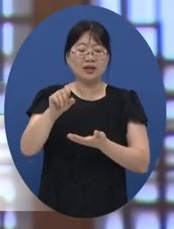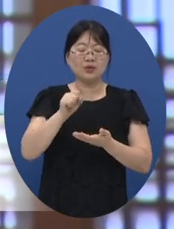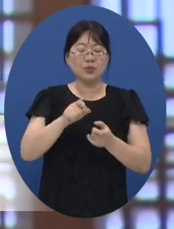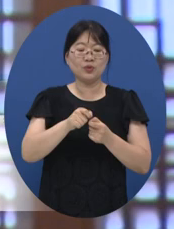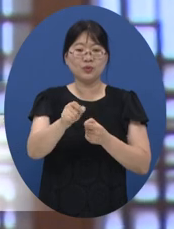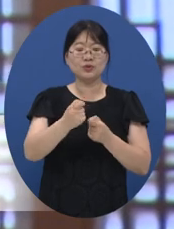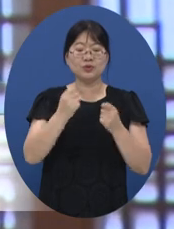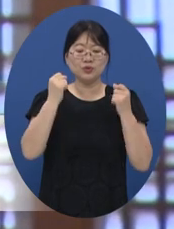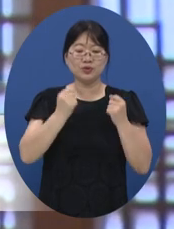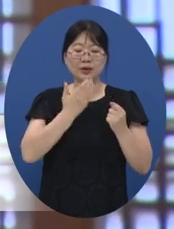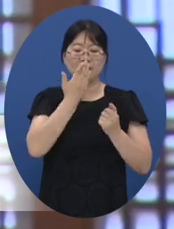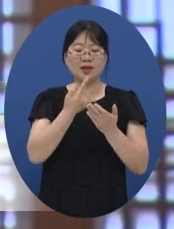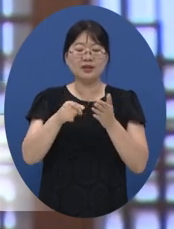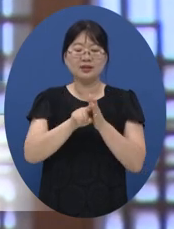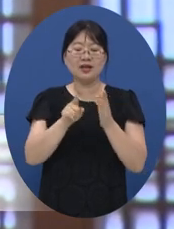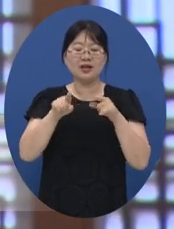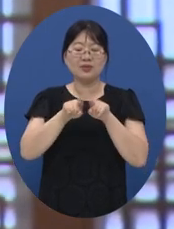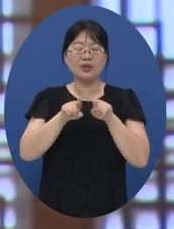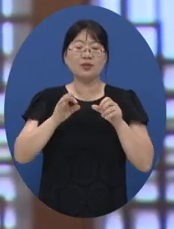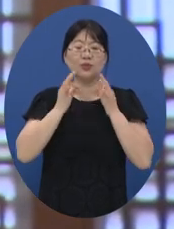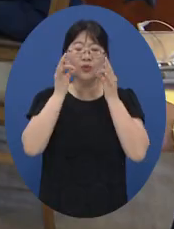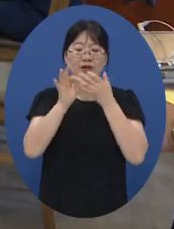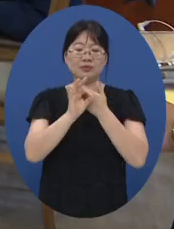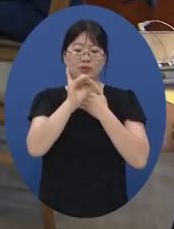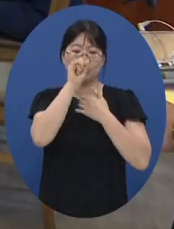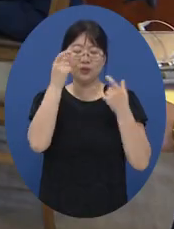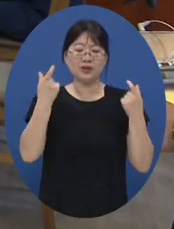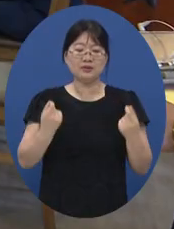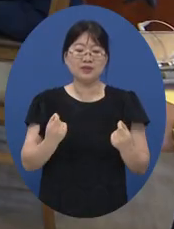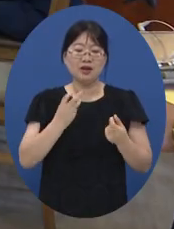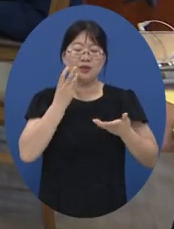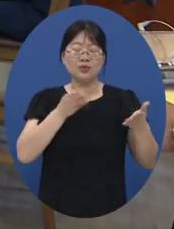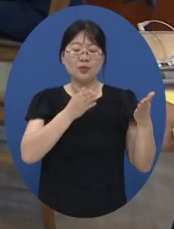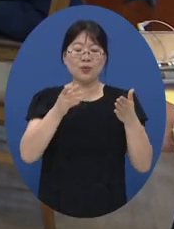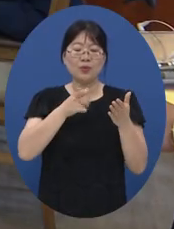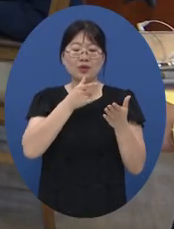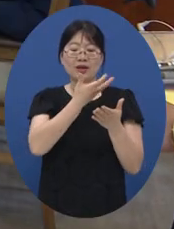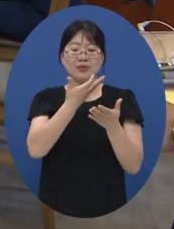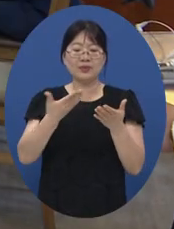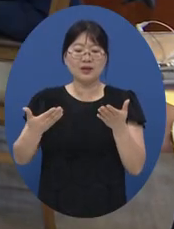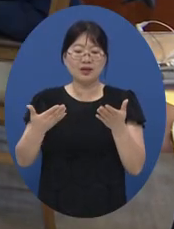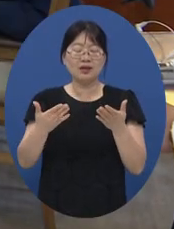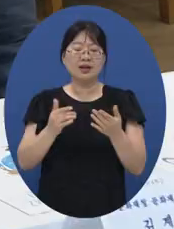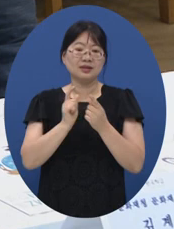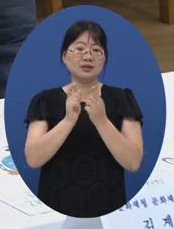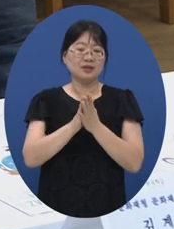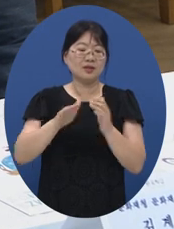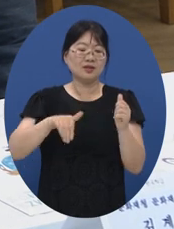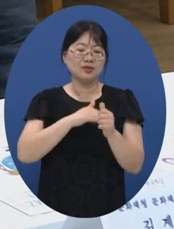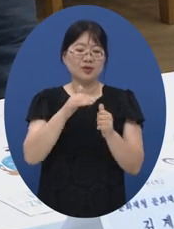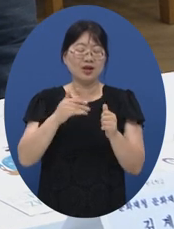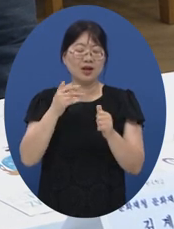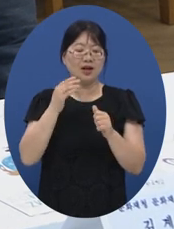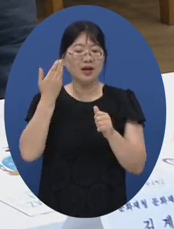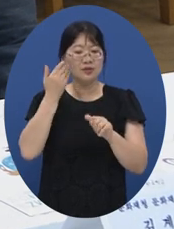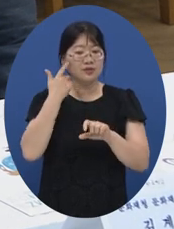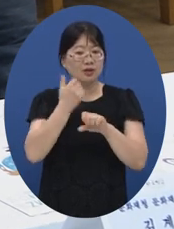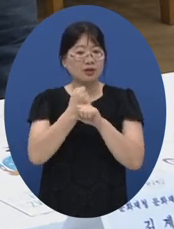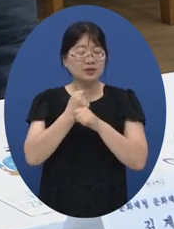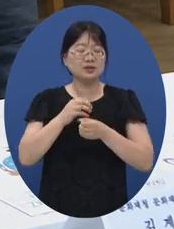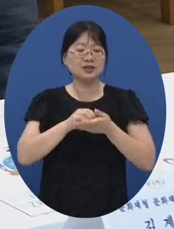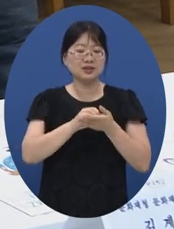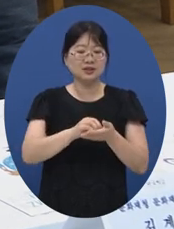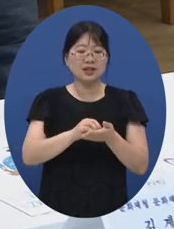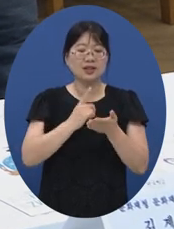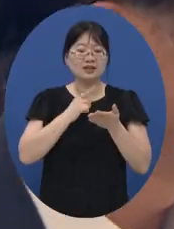에 존재할 수 있도록 함께 놓을게 가면 좋겠습니다 경기도와 강원도는 dmg 실태조사와 학술 연구와 등재 신청서